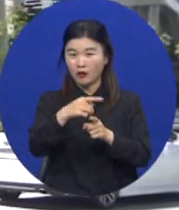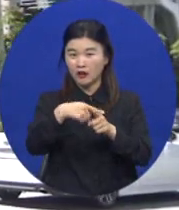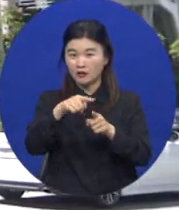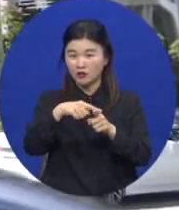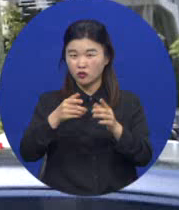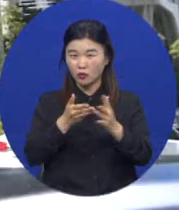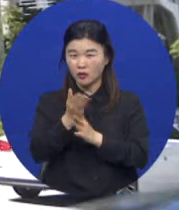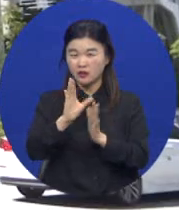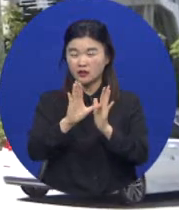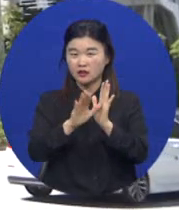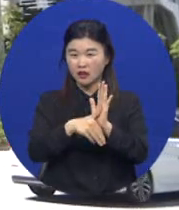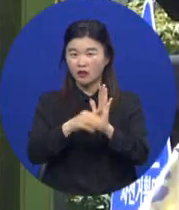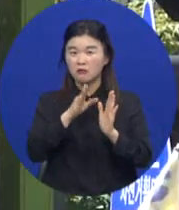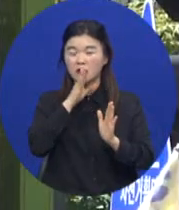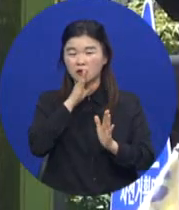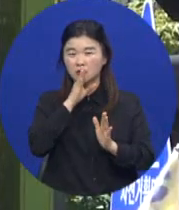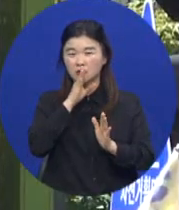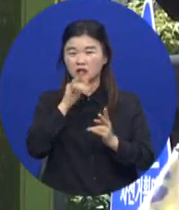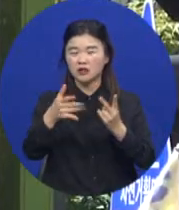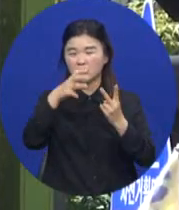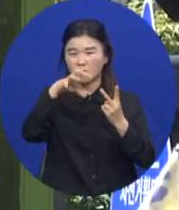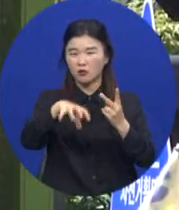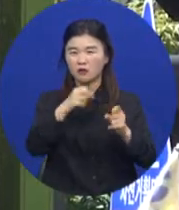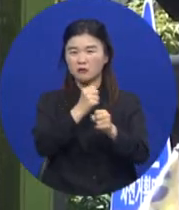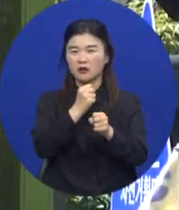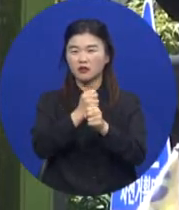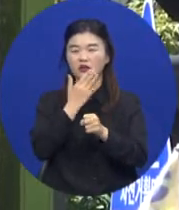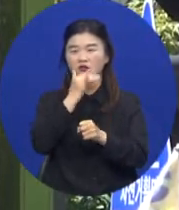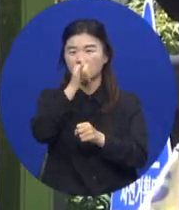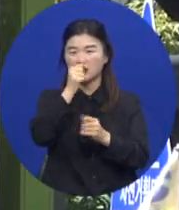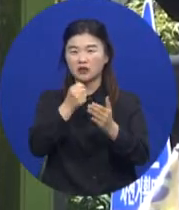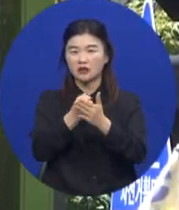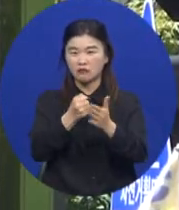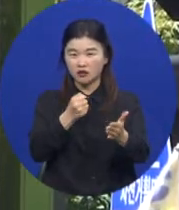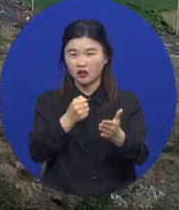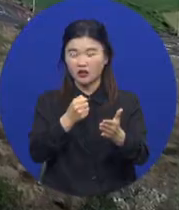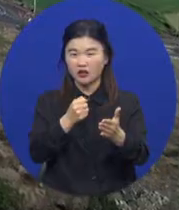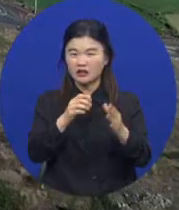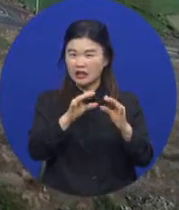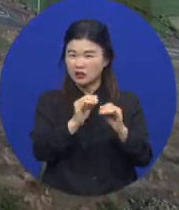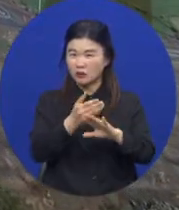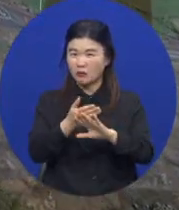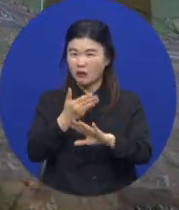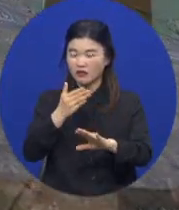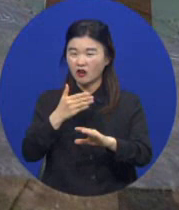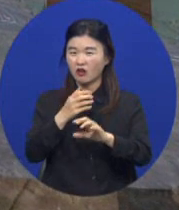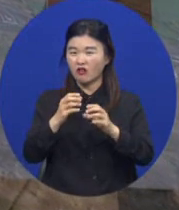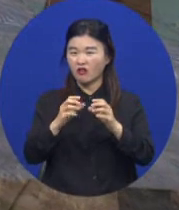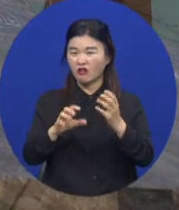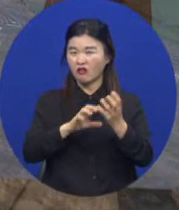전략환경영향평가를 통과하면 곧바로 제2공항 건설에 착수할 수 있어 찬반 논란은